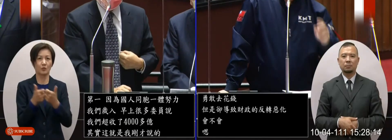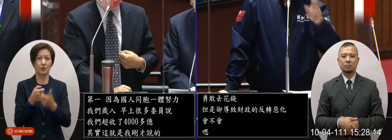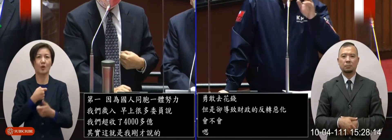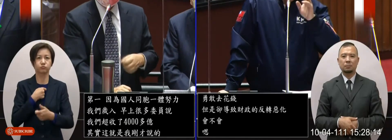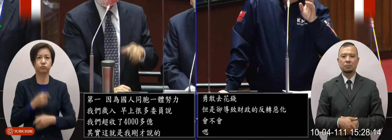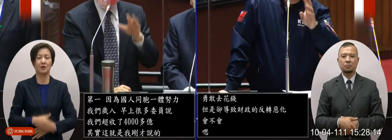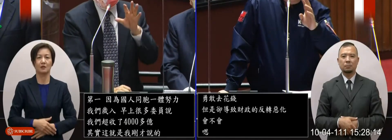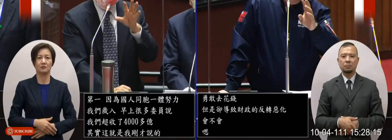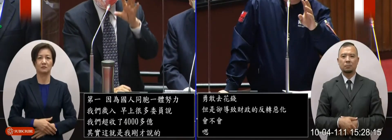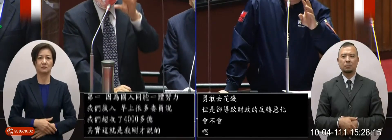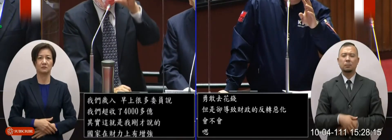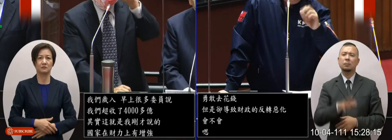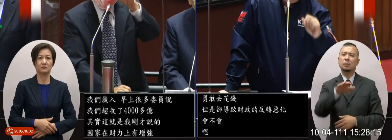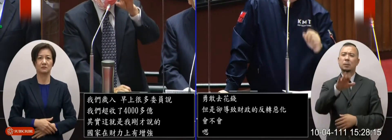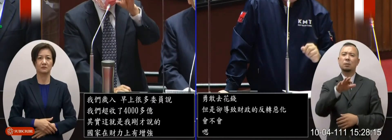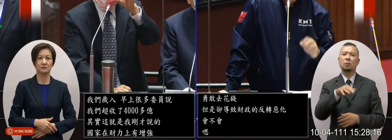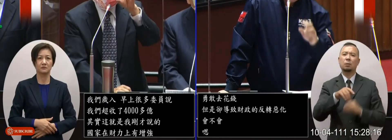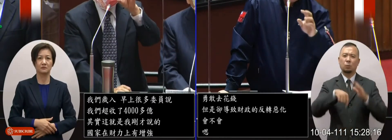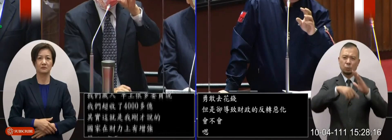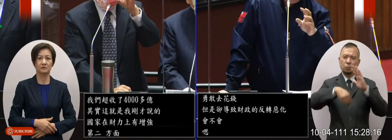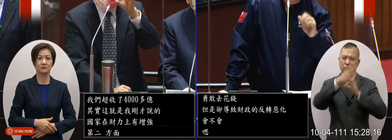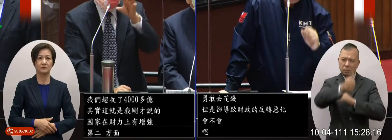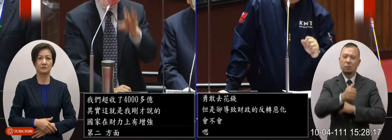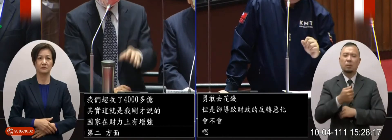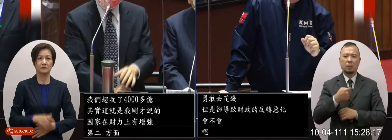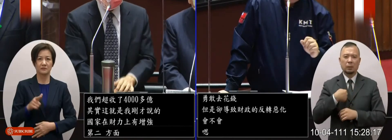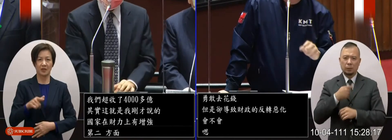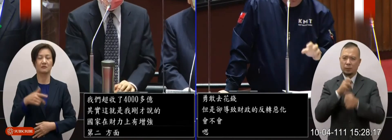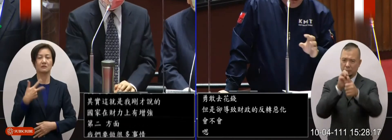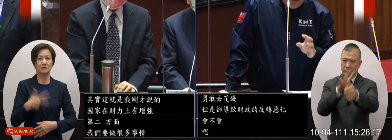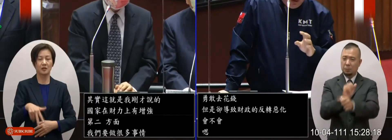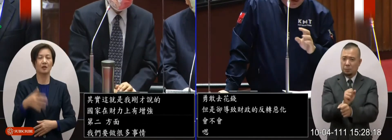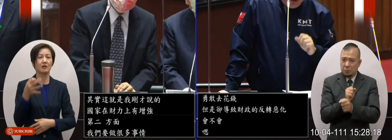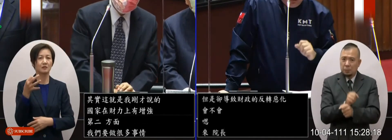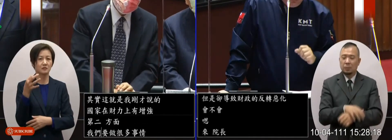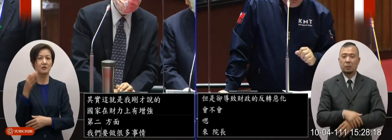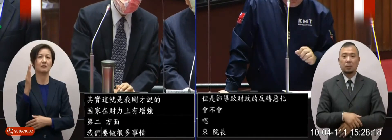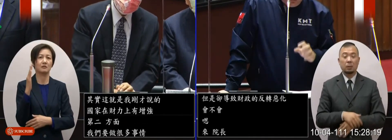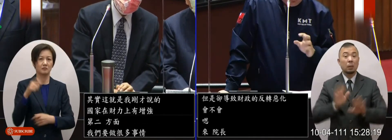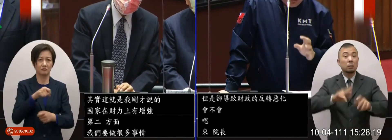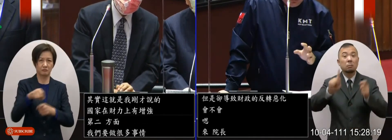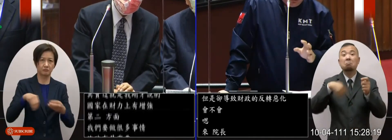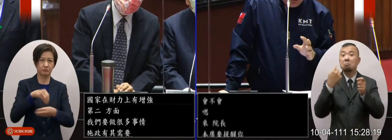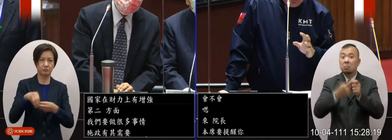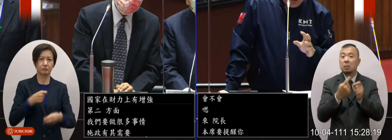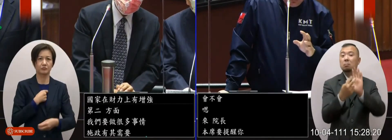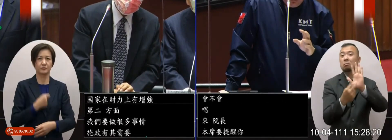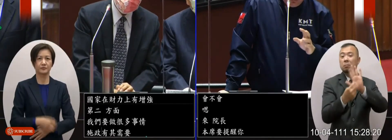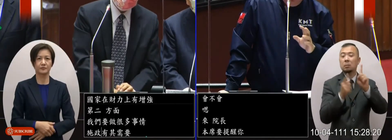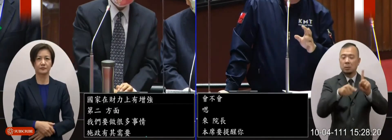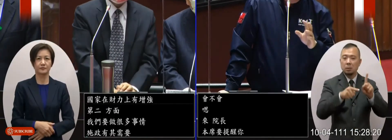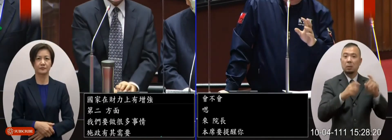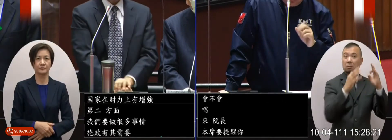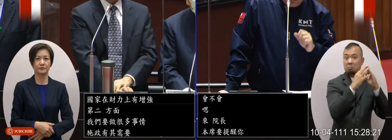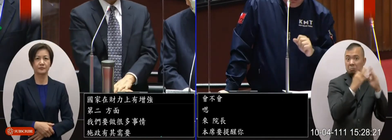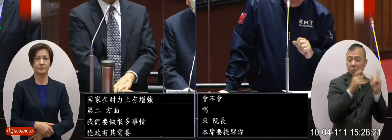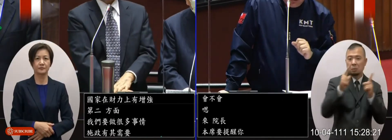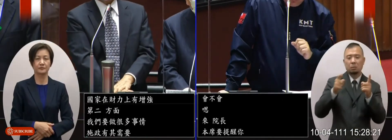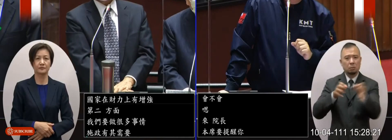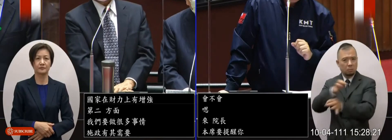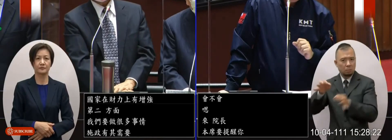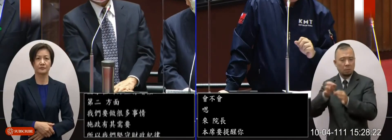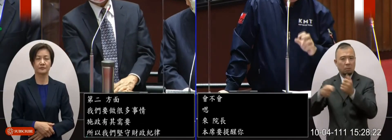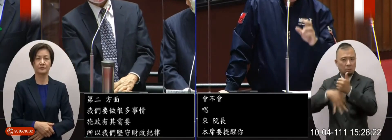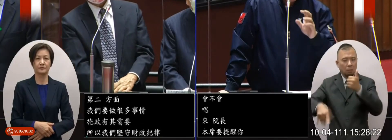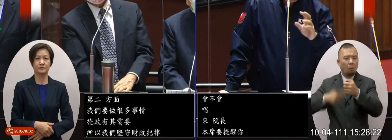需要， 院长，这个本席要提醒你， 也坚守财政纪律。 我们以今年为例啊，金融跟产业获利其实都已经